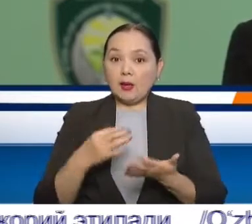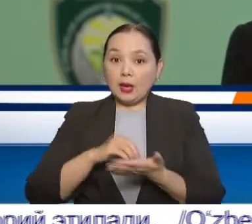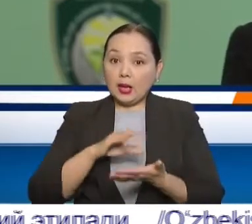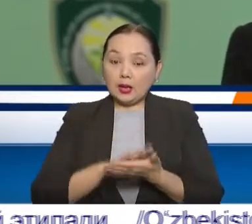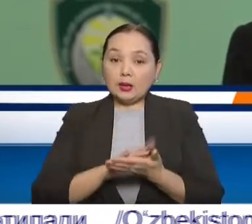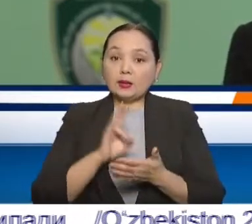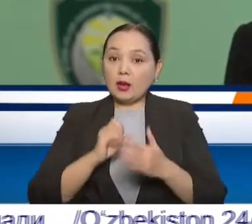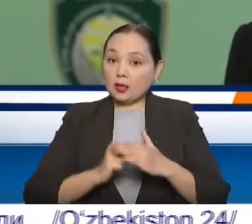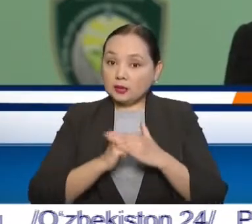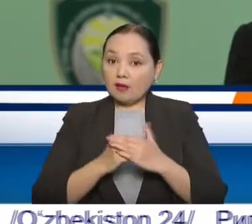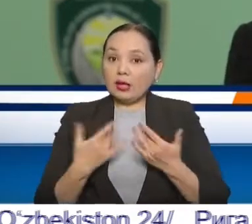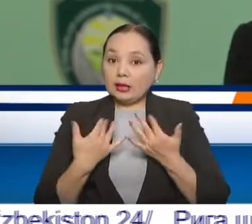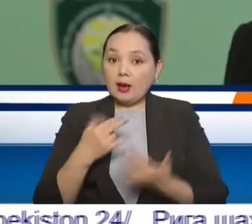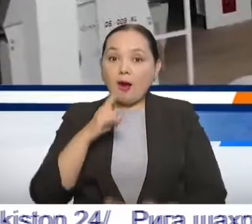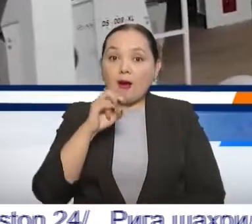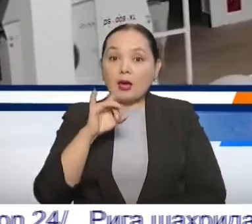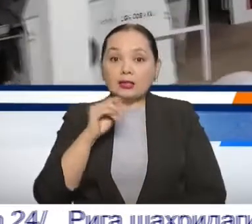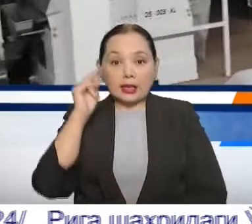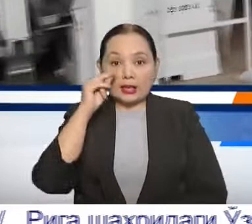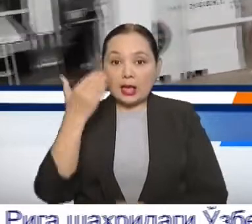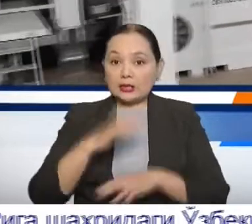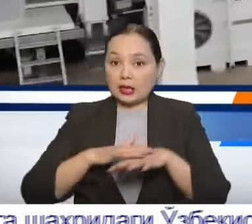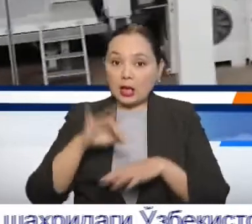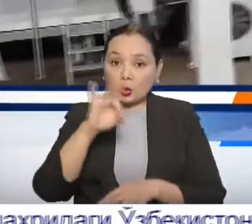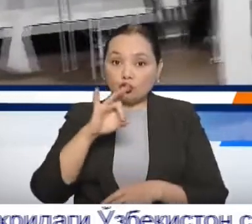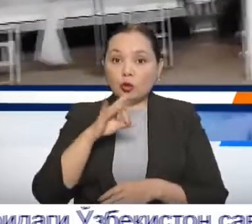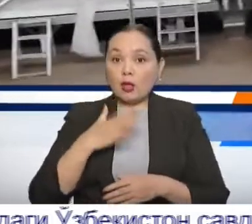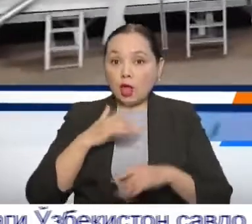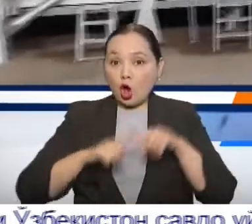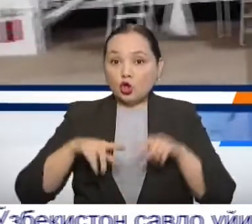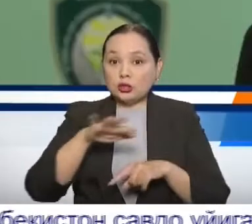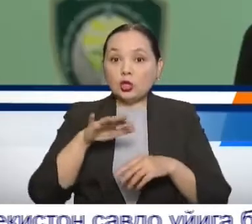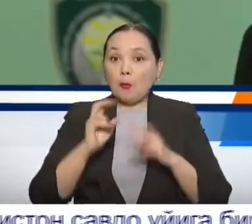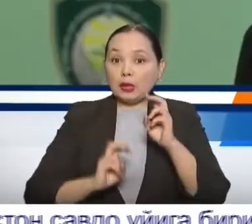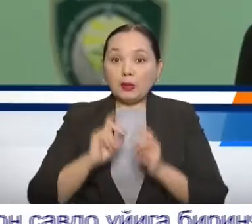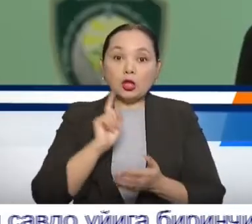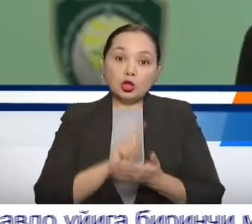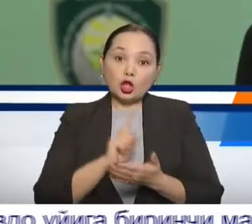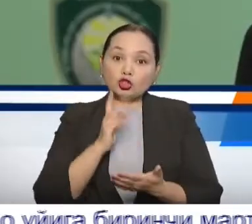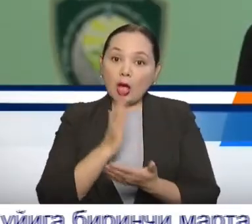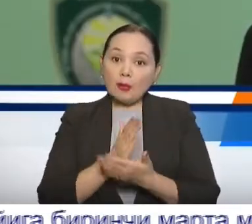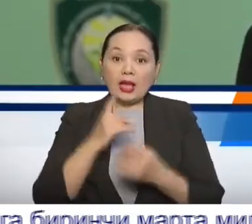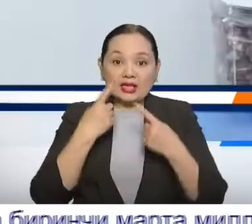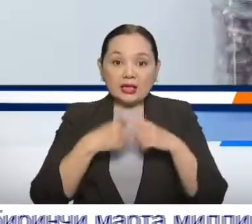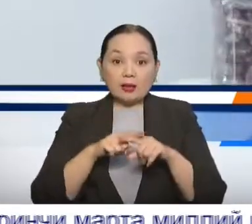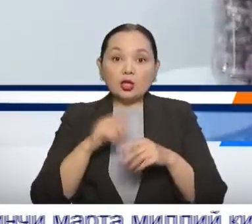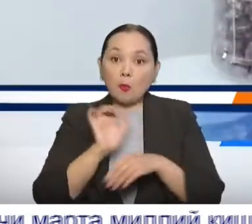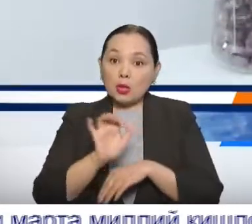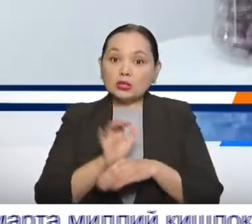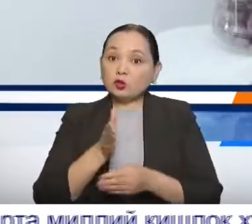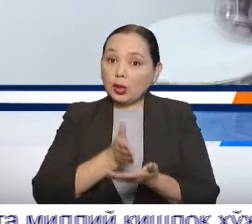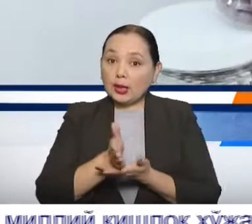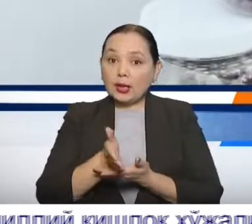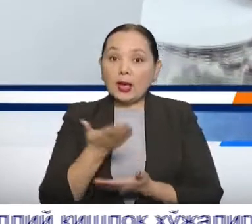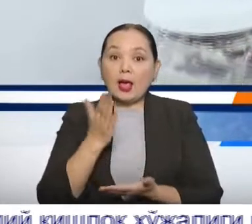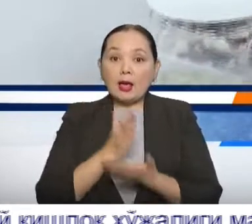На основании требований карантинной службы Китайской Народной Республики отечественные субъекты предпринимательства должны обладать технологичными производственными линиями, то